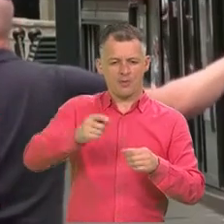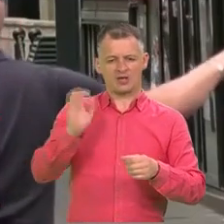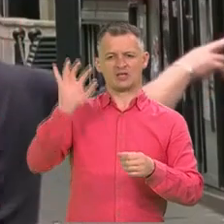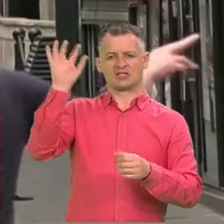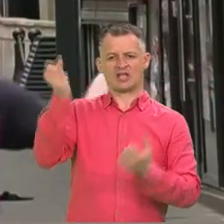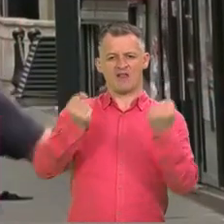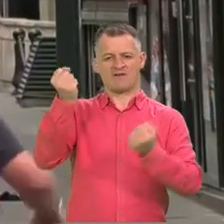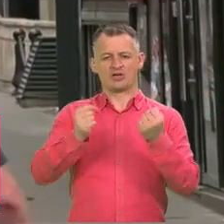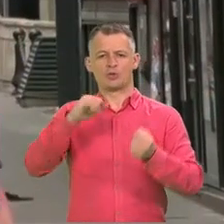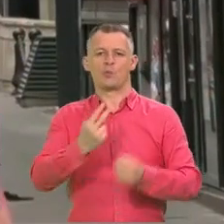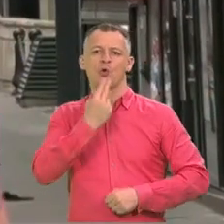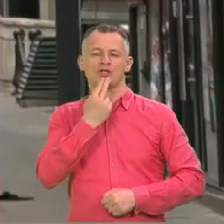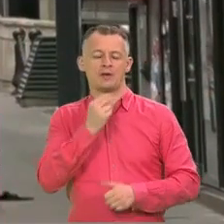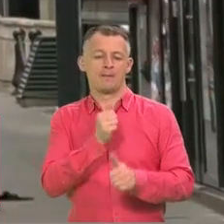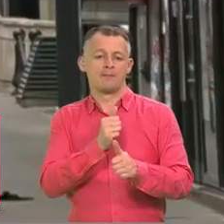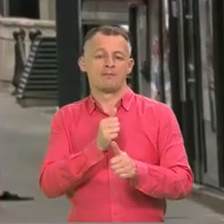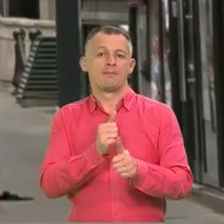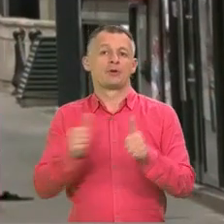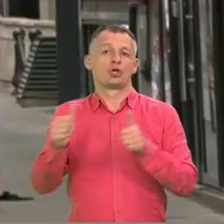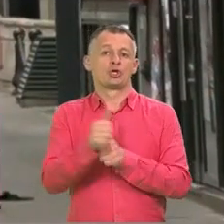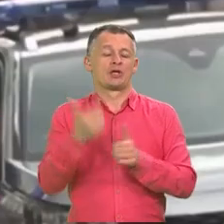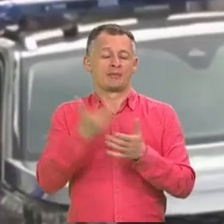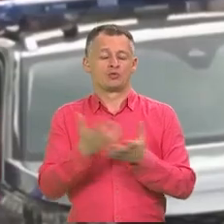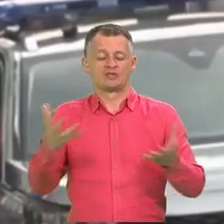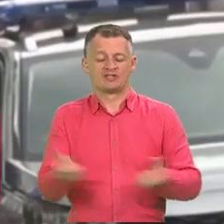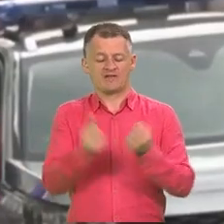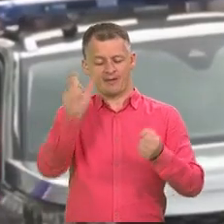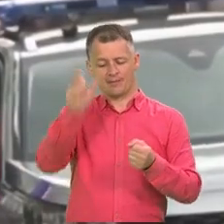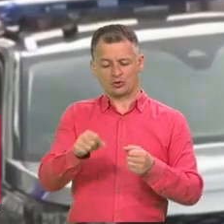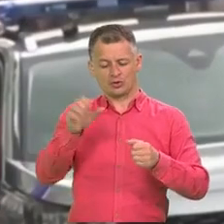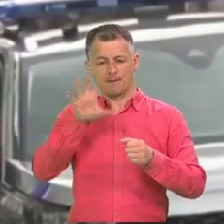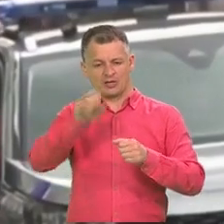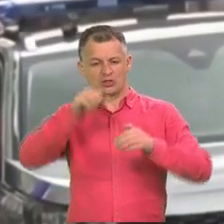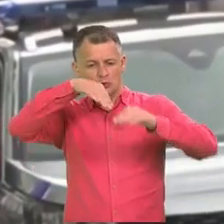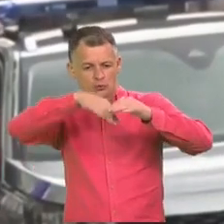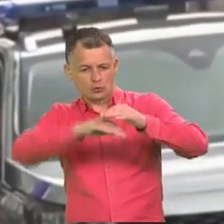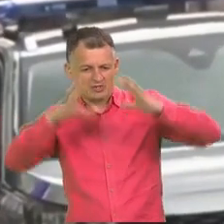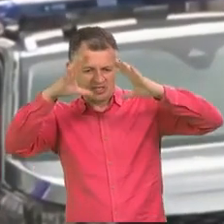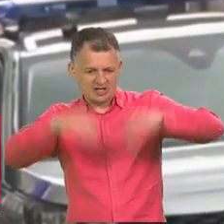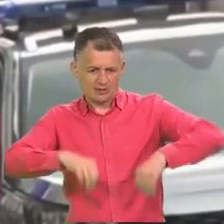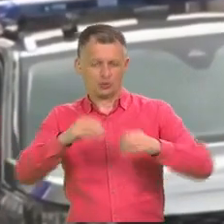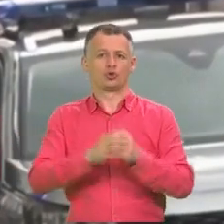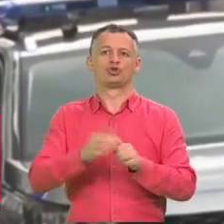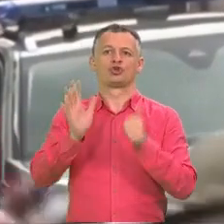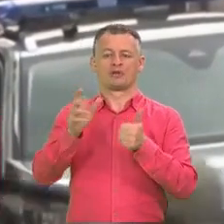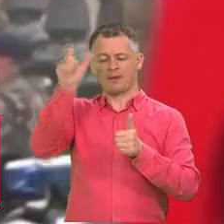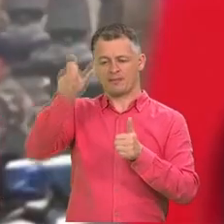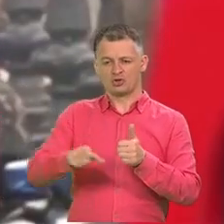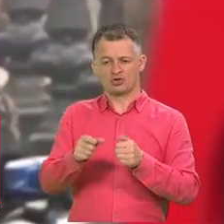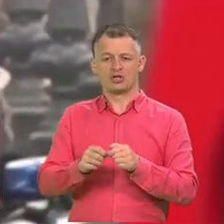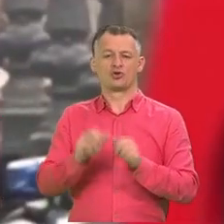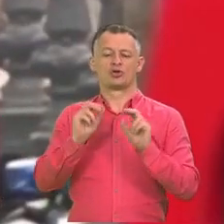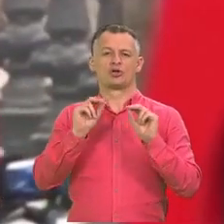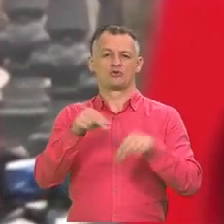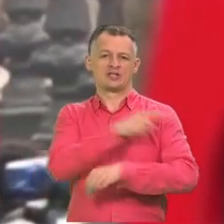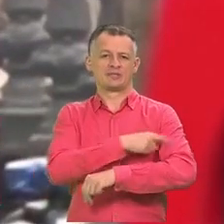poliție. Prioritatea a fost salvarea oamenilor prinși sub dărâmături sau afectați de suflu. 16 au ajuns la spital, iar 7 dintre ei